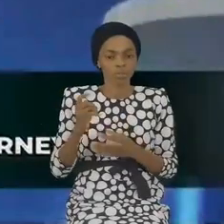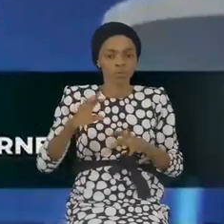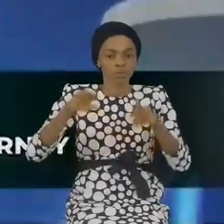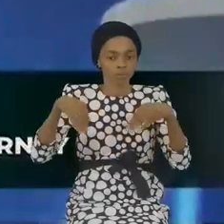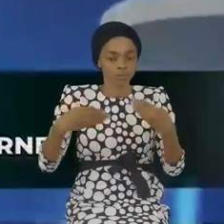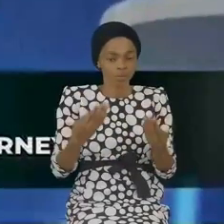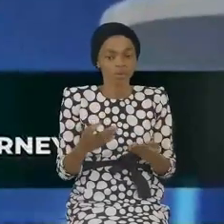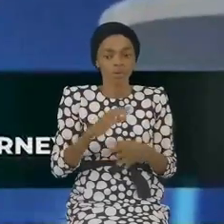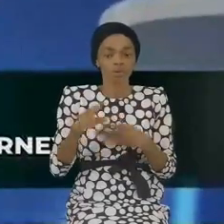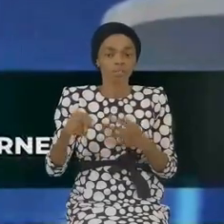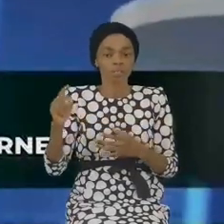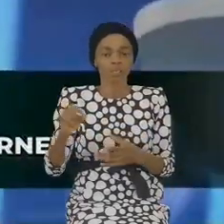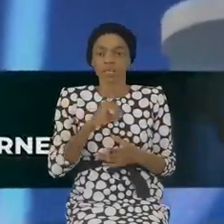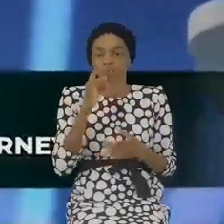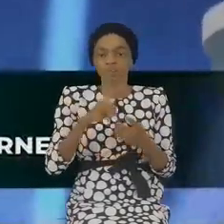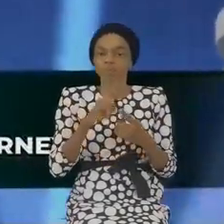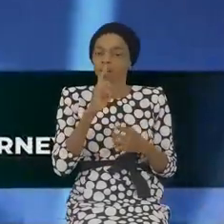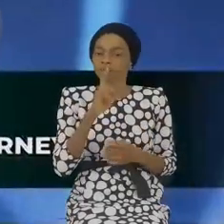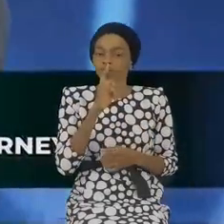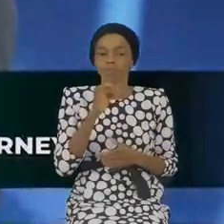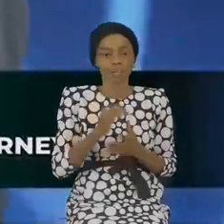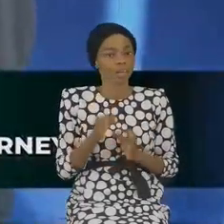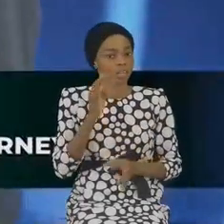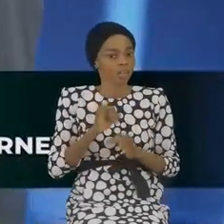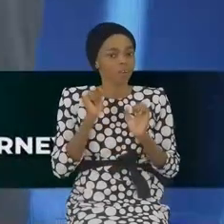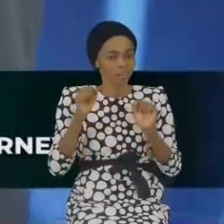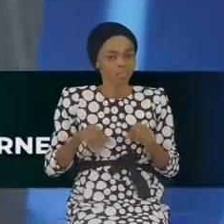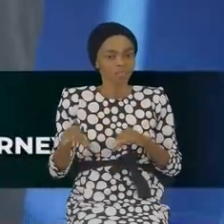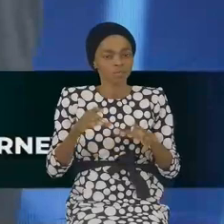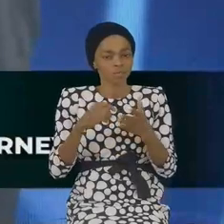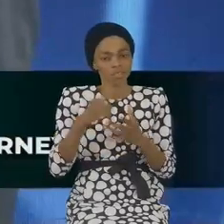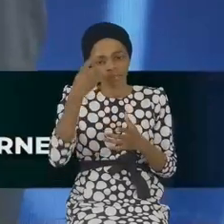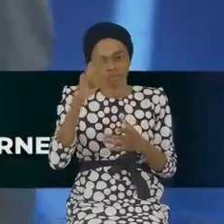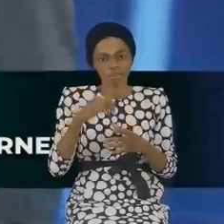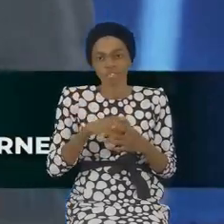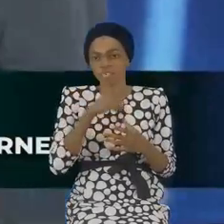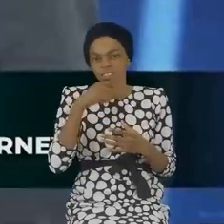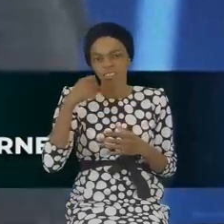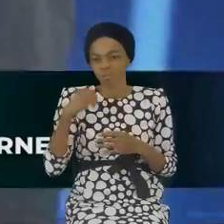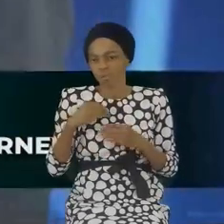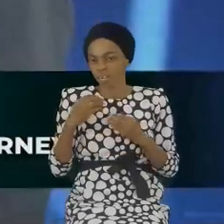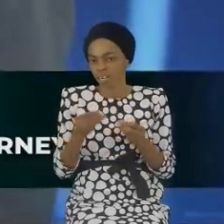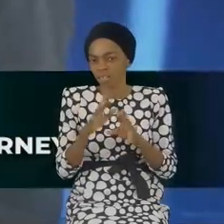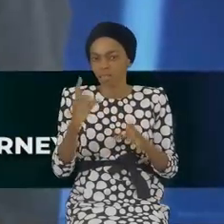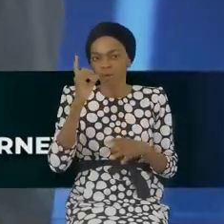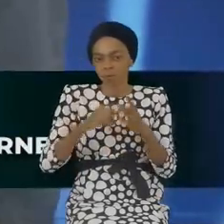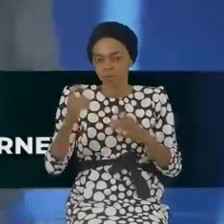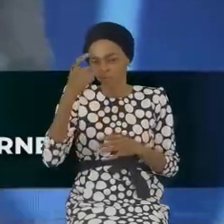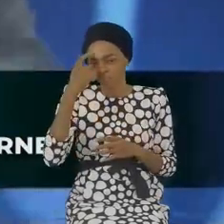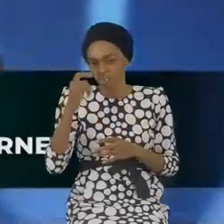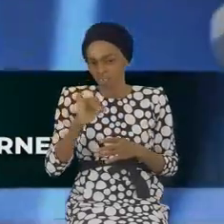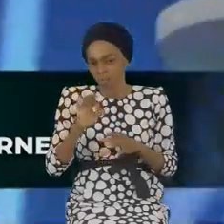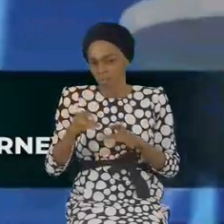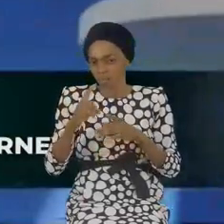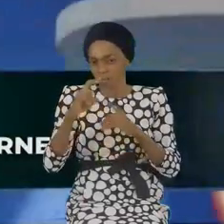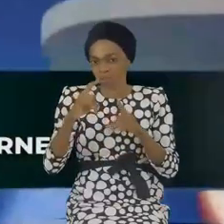pour les rassurer. Si j'ai pu faire ça pour vous dans la terre aride, que pensez-vous que je ferai quand vous serez dans la